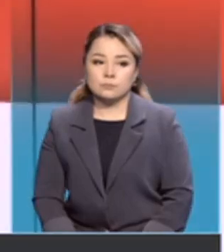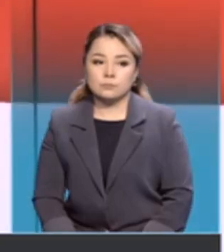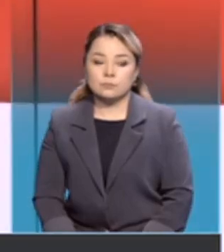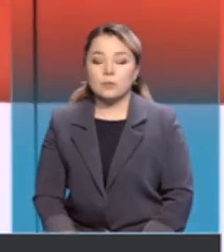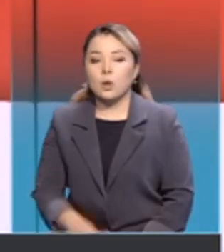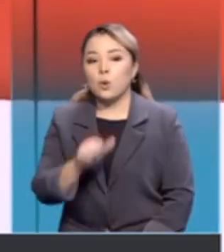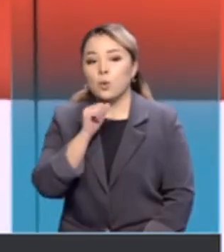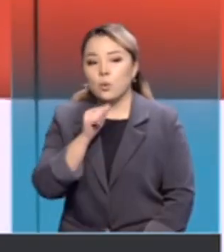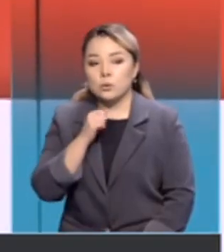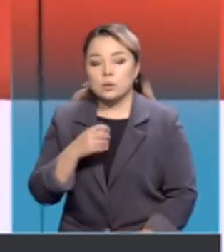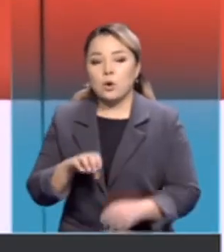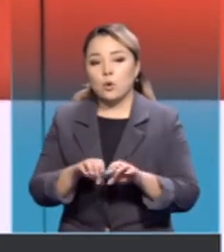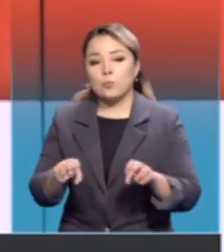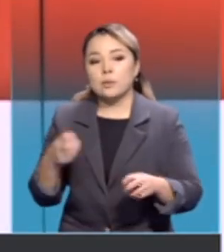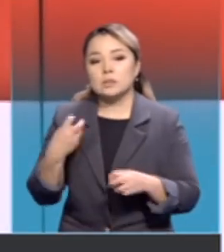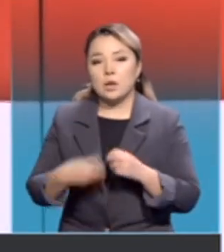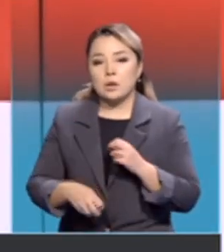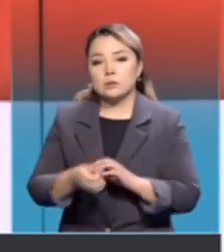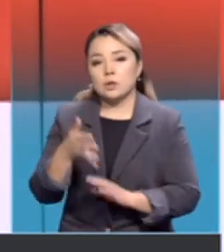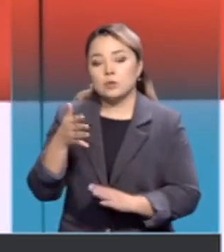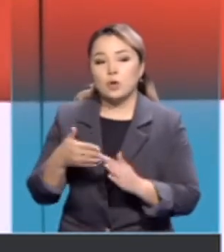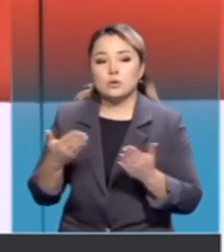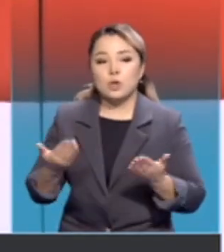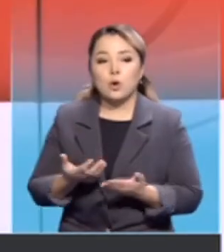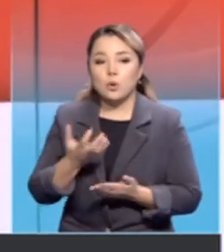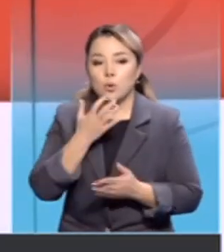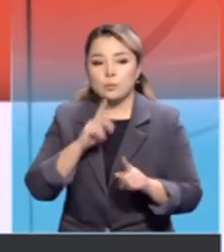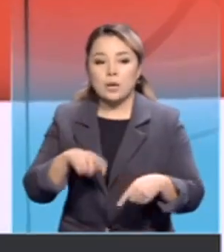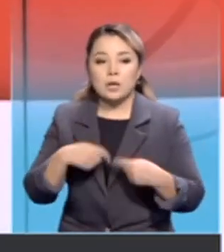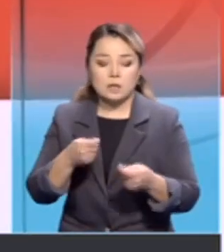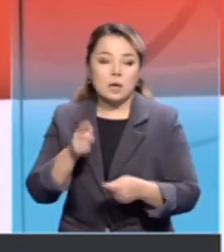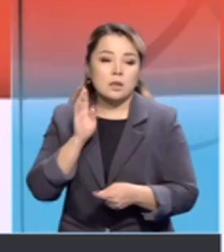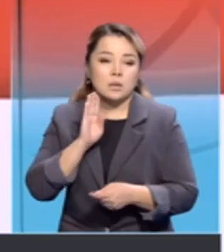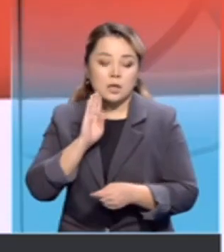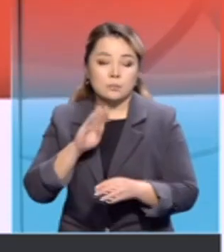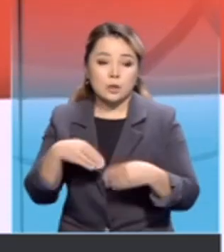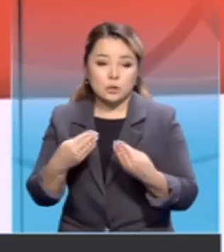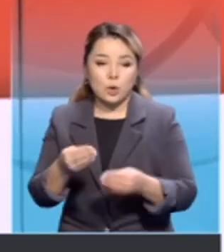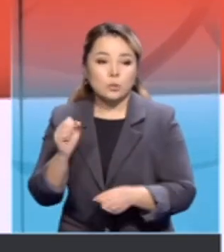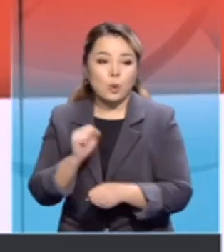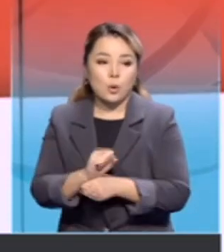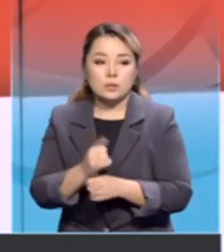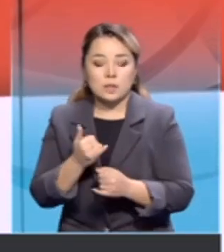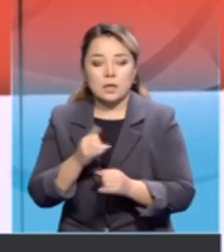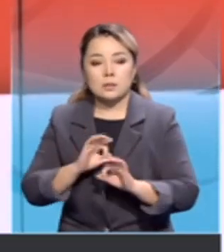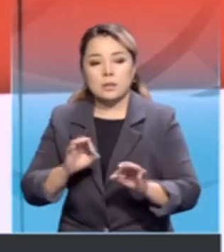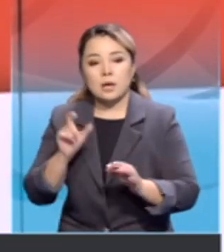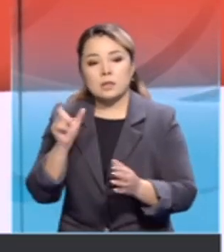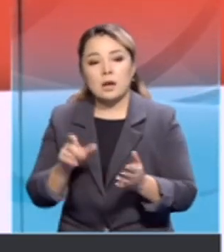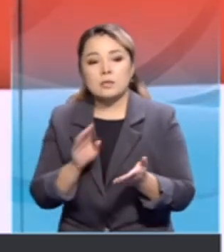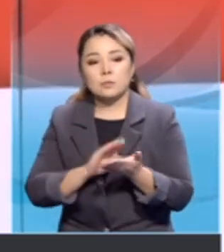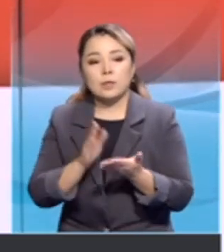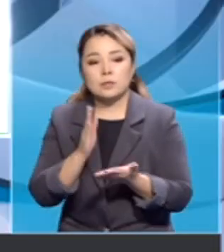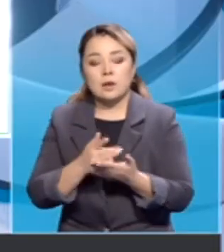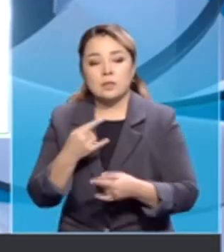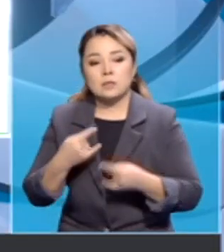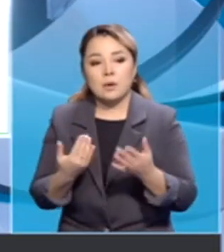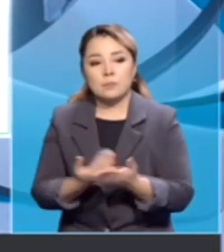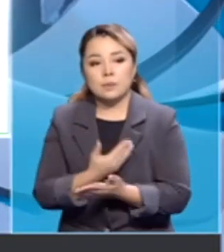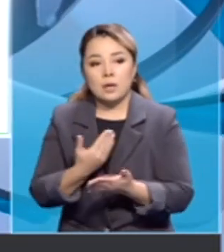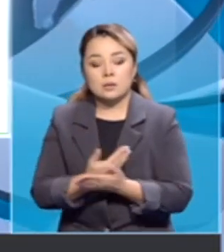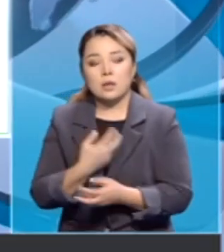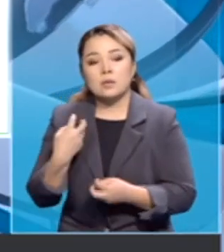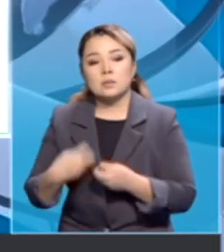Ал Қостанайда құбыр жарылып, бірнеше көпқабатты үйге су беру тоқтатылды. Қазір оқиға орнында тілшіміз Дәуренбек Әбдібек жүр. Дәурен,